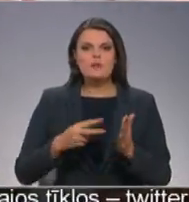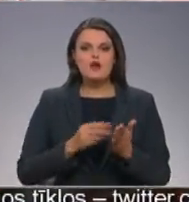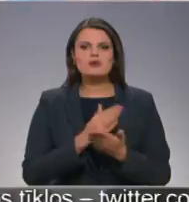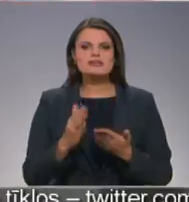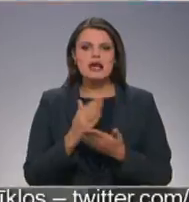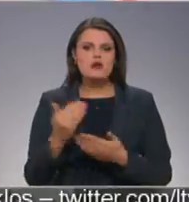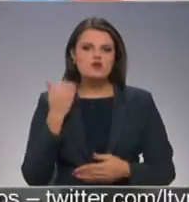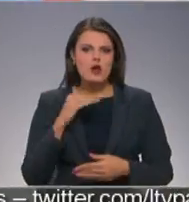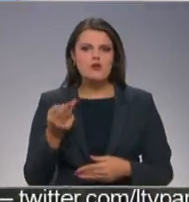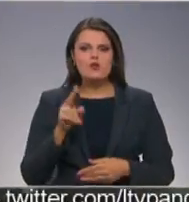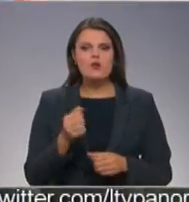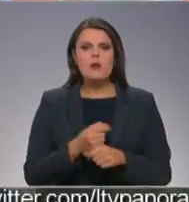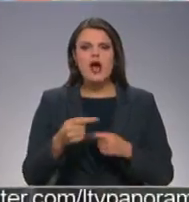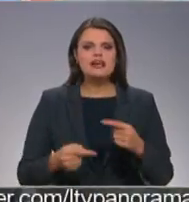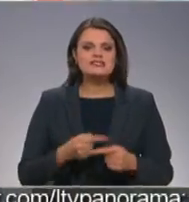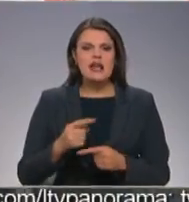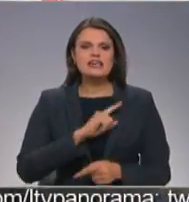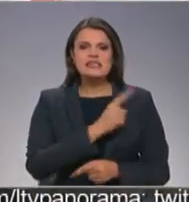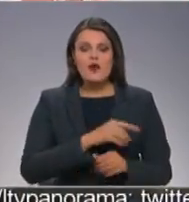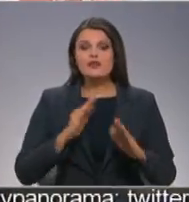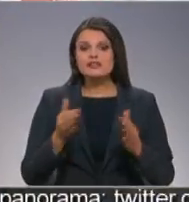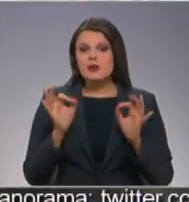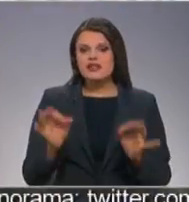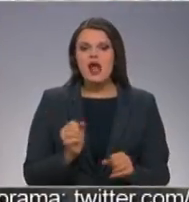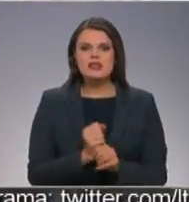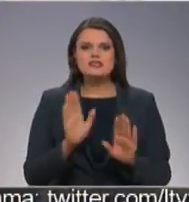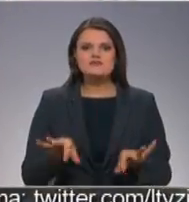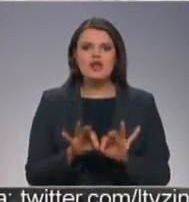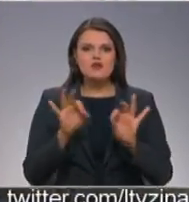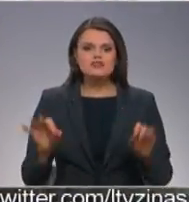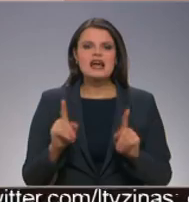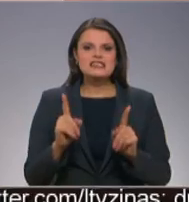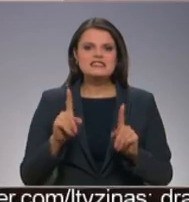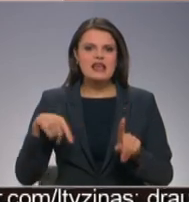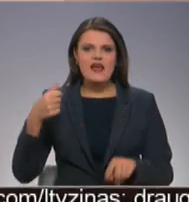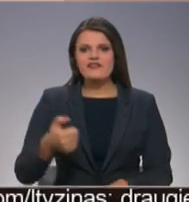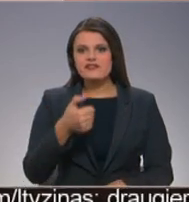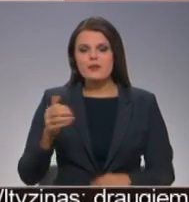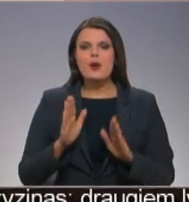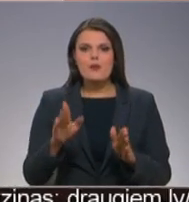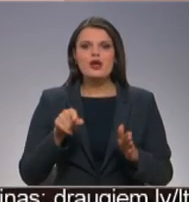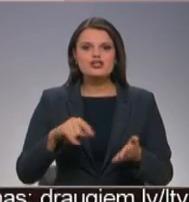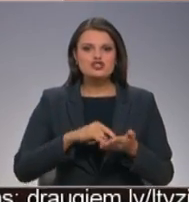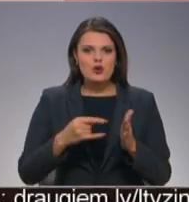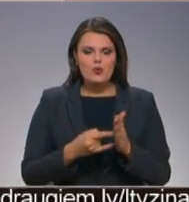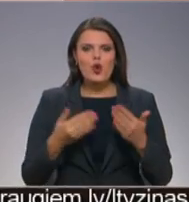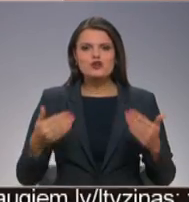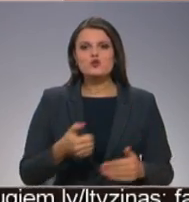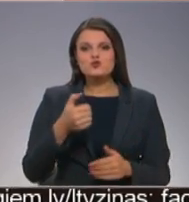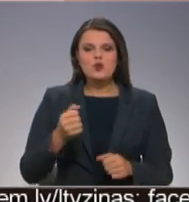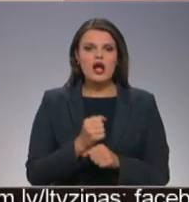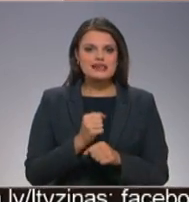un pārstrādes jaudas, bet reāls darbs Jēkabpils kombinātā varētu sākties tikai nākamgad. Pie šā projekta, kurā gadījumā es šogad strādāšu, tas man būs